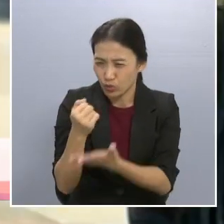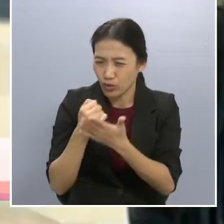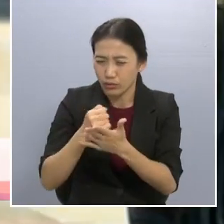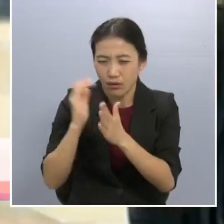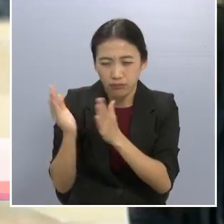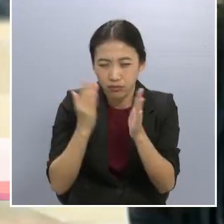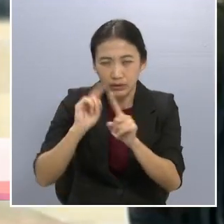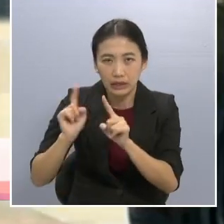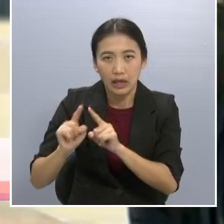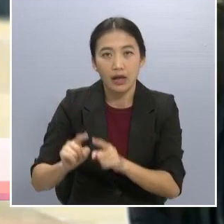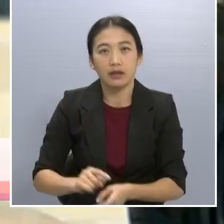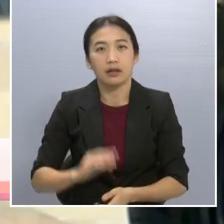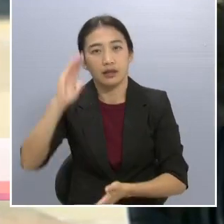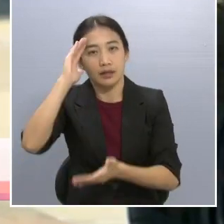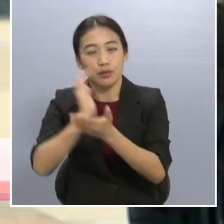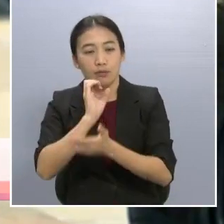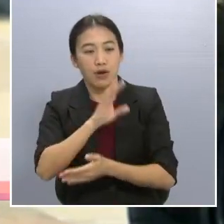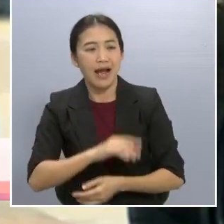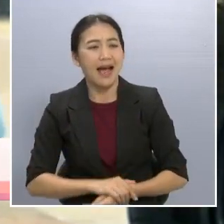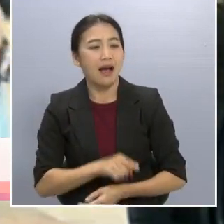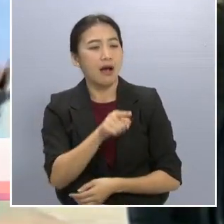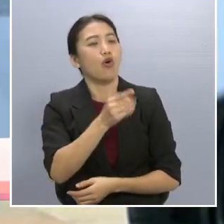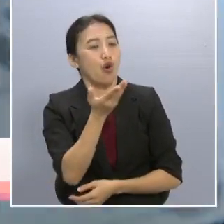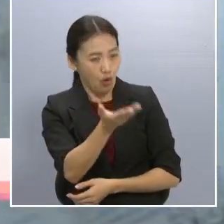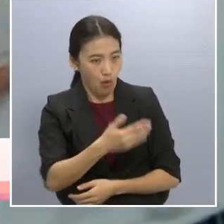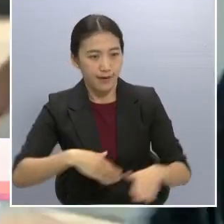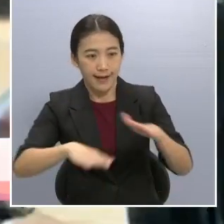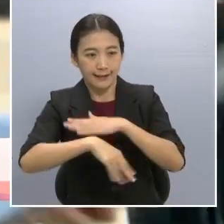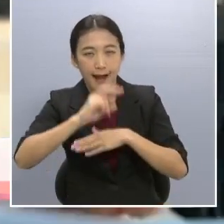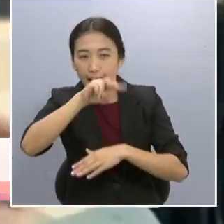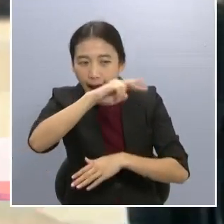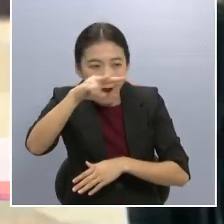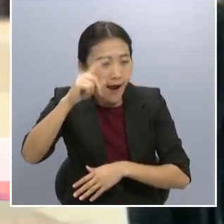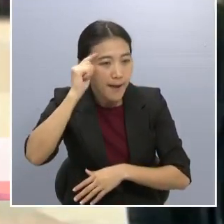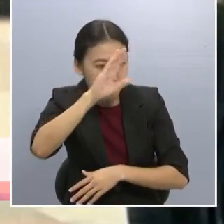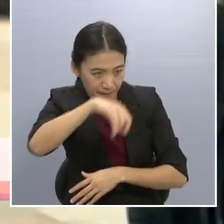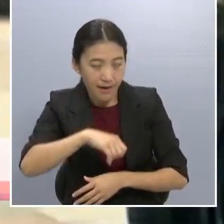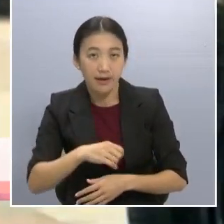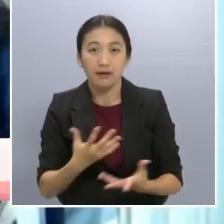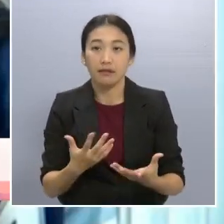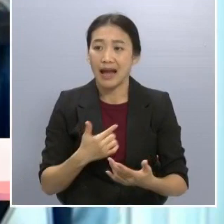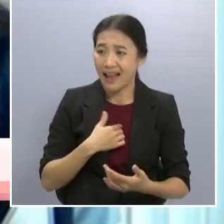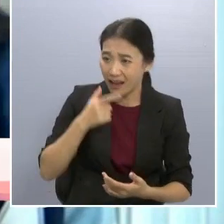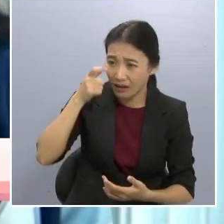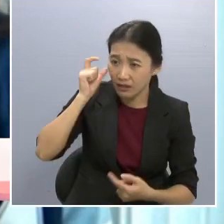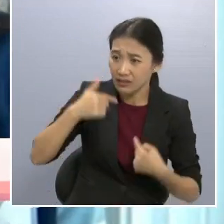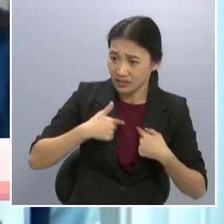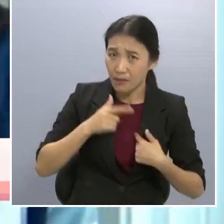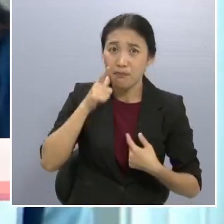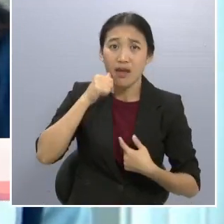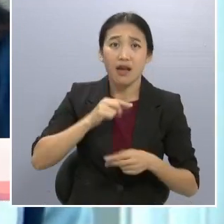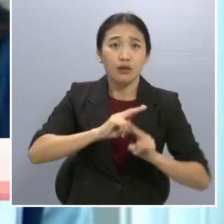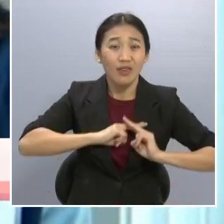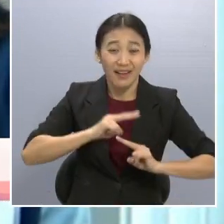ตุแม่ก็ตกใจว่าอ้าวแล้วทำไมตำรวจถึงพูดแบบนี้กับแม่ ให้แม่ไปหาหลักฐาน บอกให้แม่ไปห